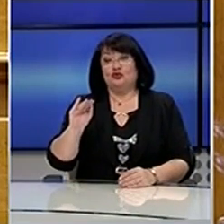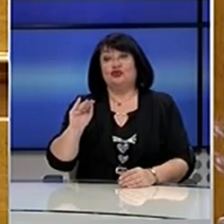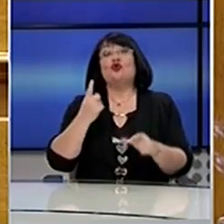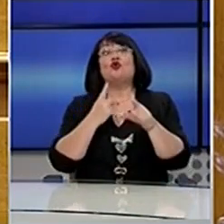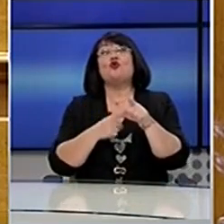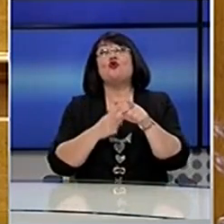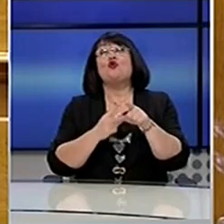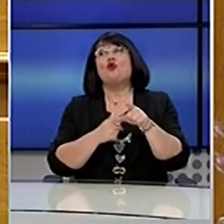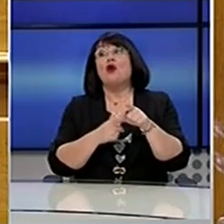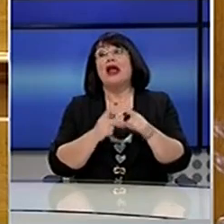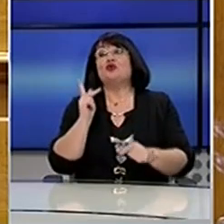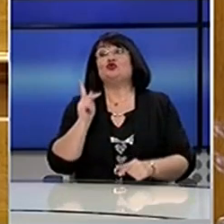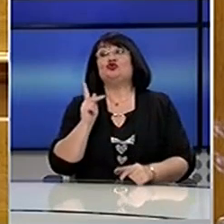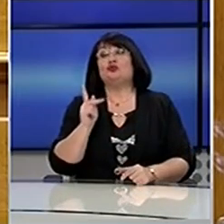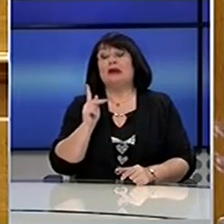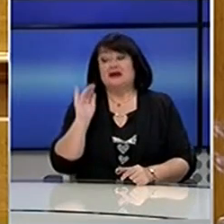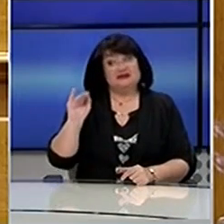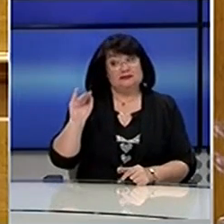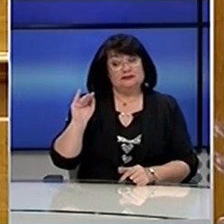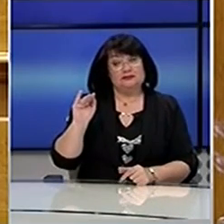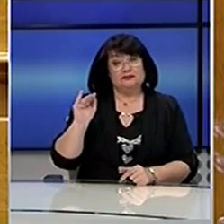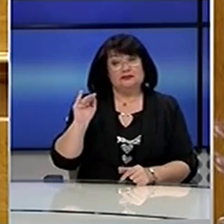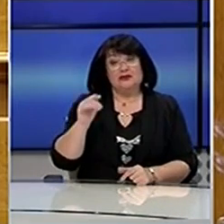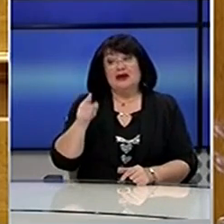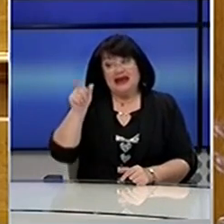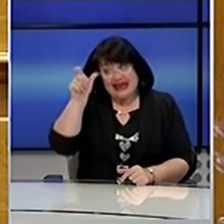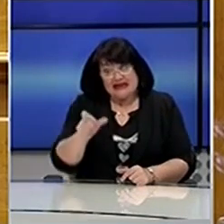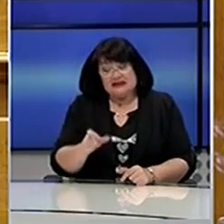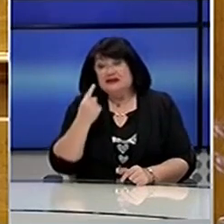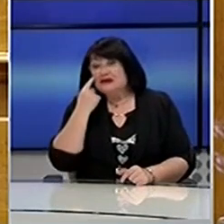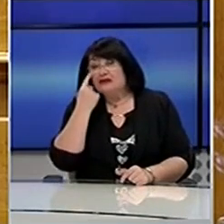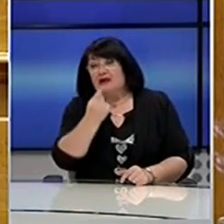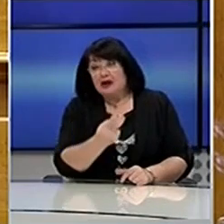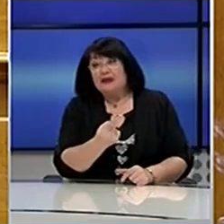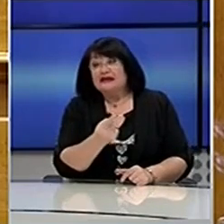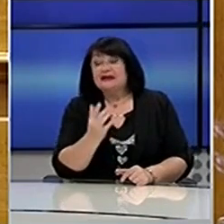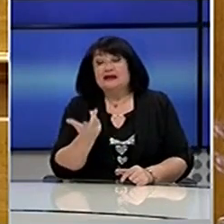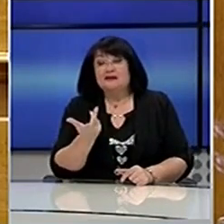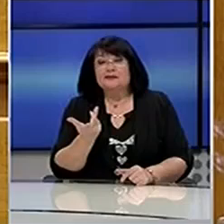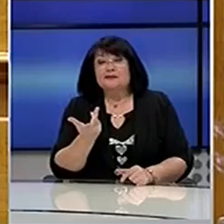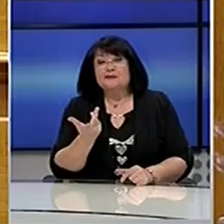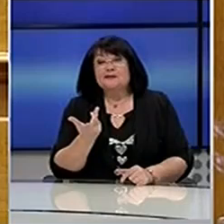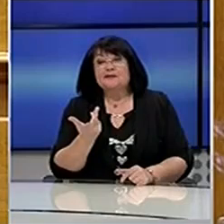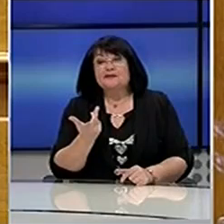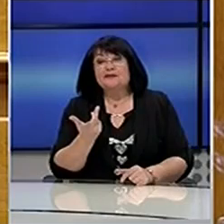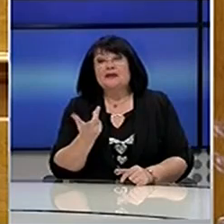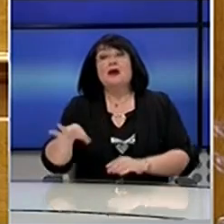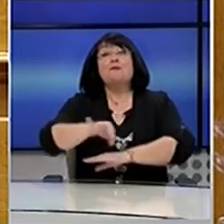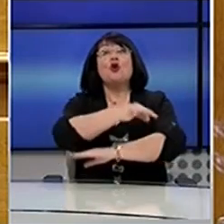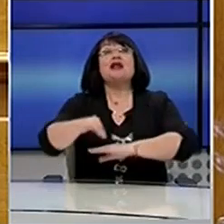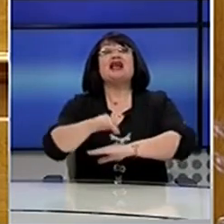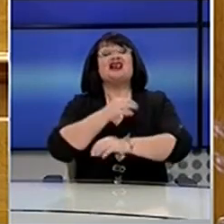Γραμματέα, εν μέσω πανδημίας βλέπουν ακόμα και μιλούν ακόμα για την πορεία του